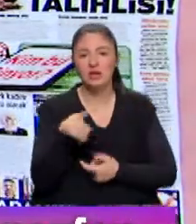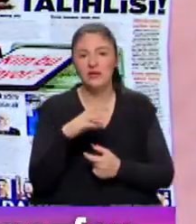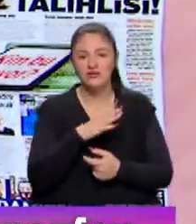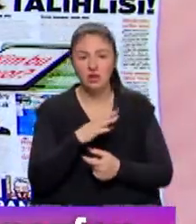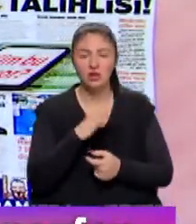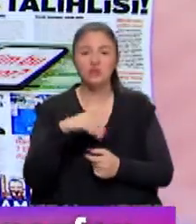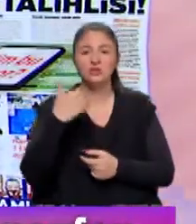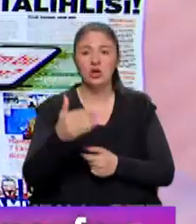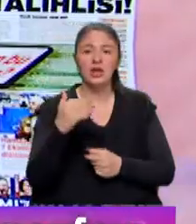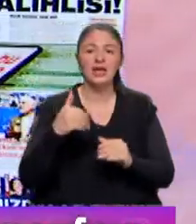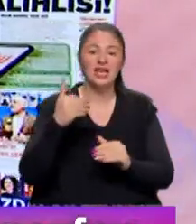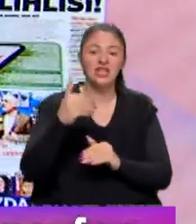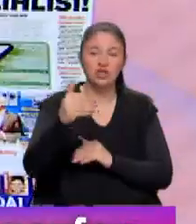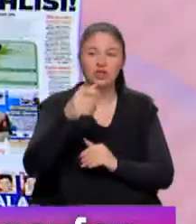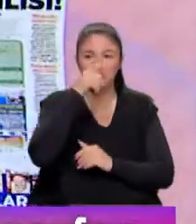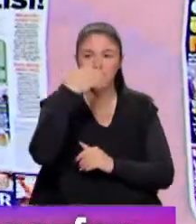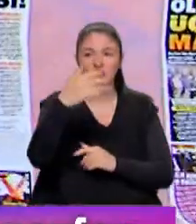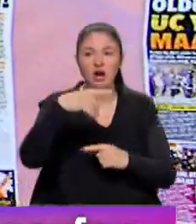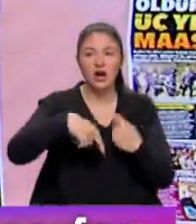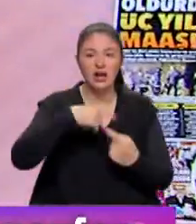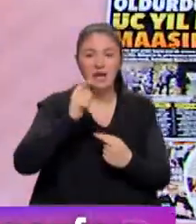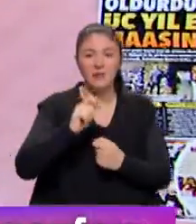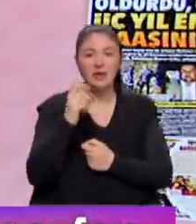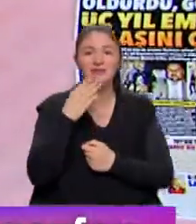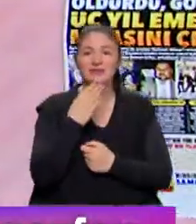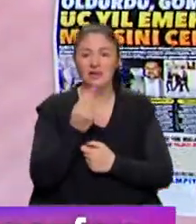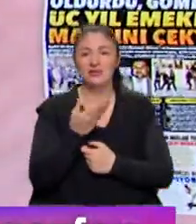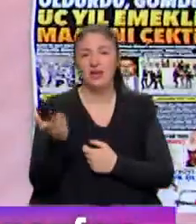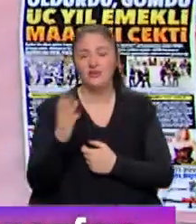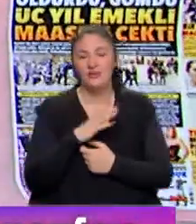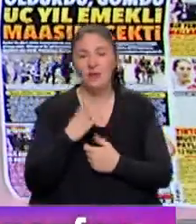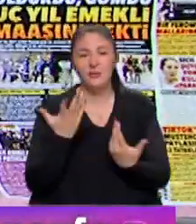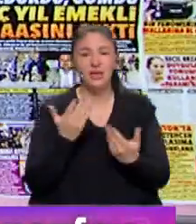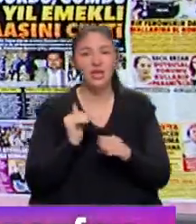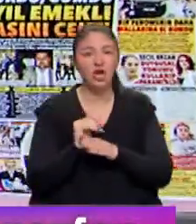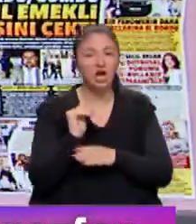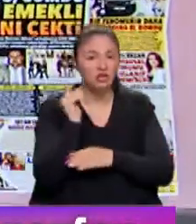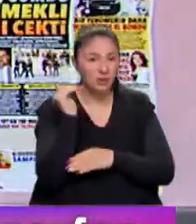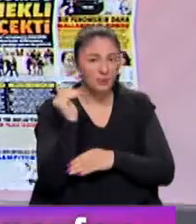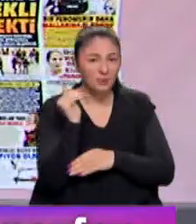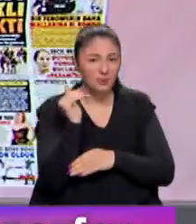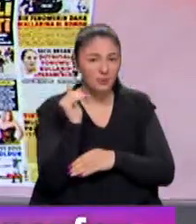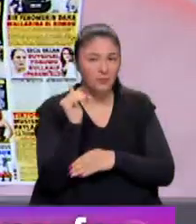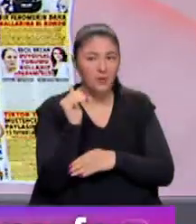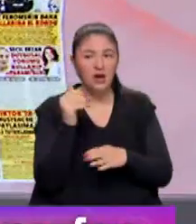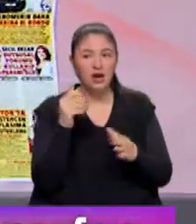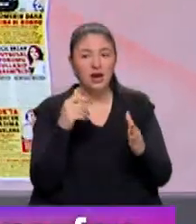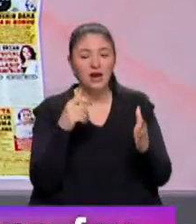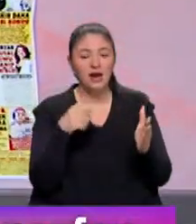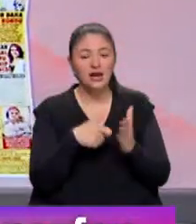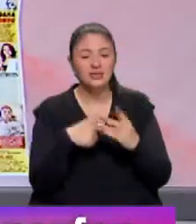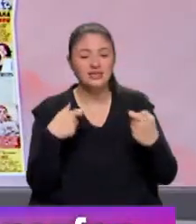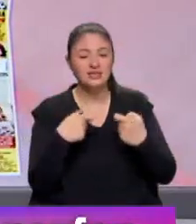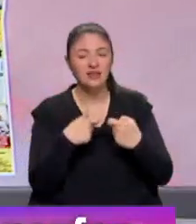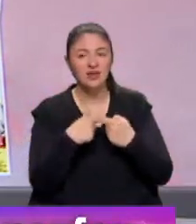var. Sonra geleceğini yurt dışında arayan gençlerimiz var. Peki yaşam, adına